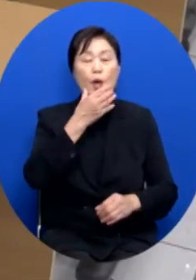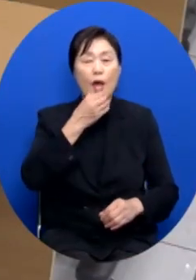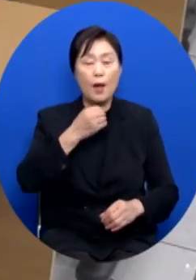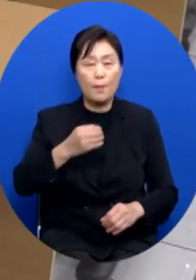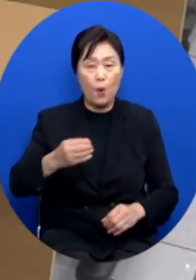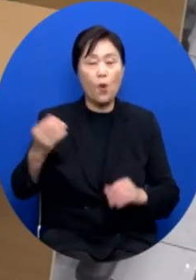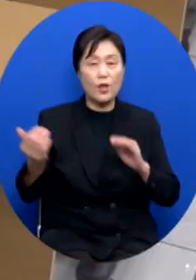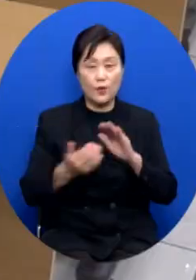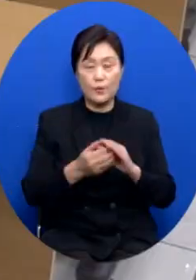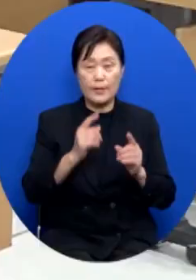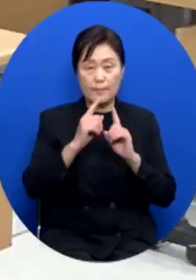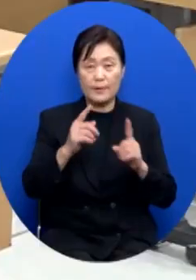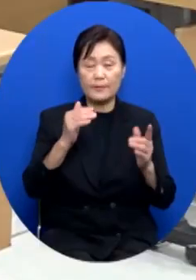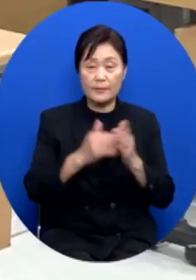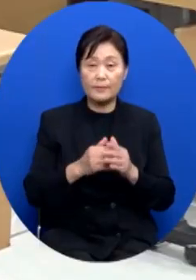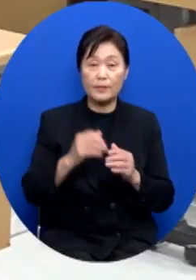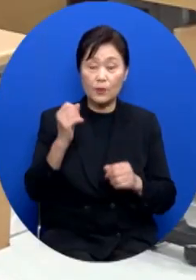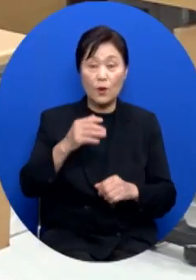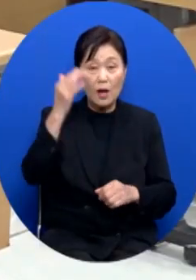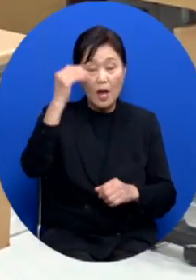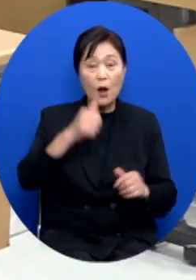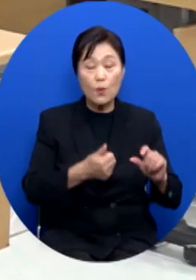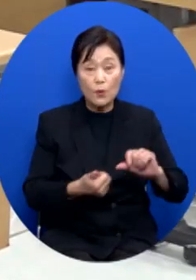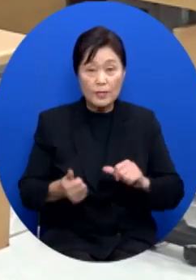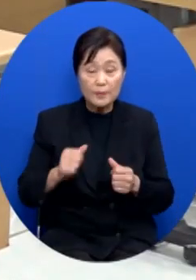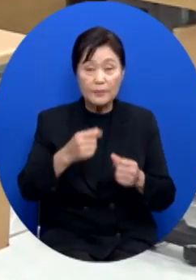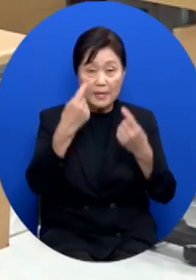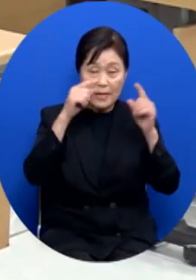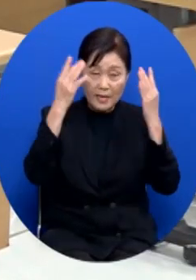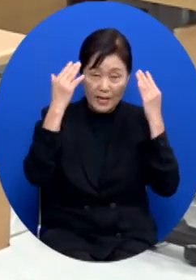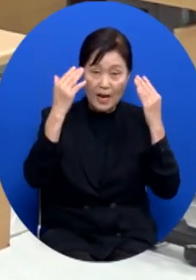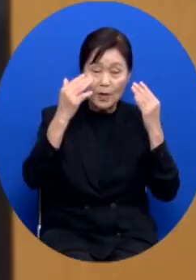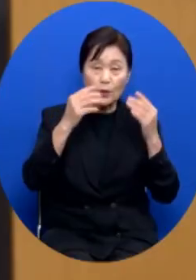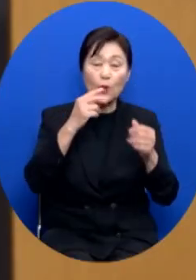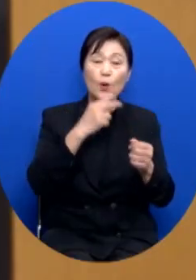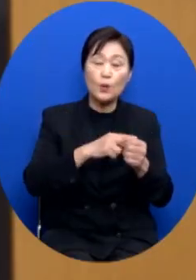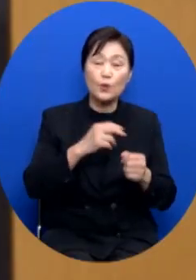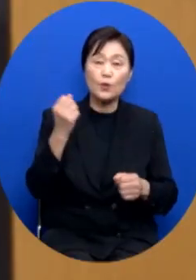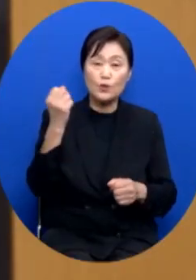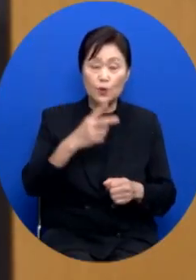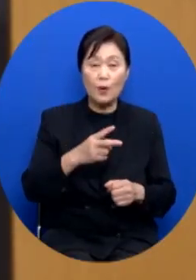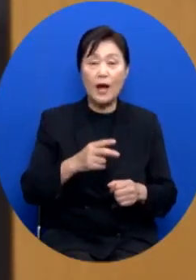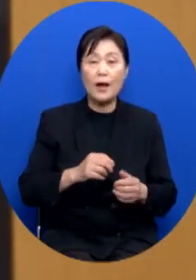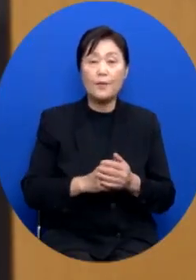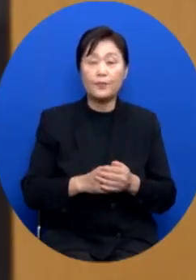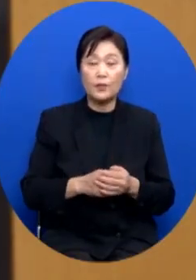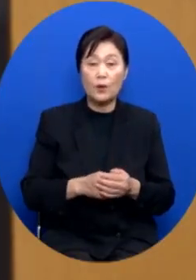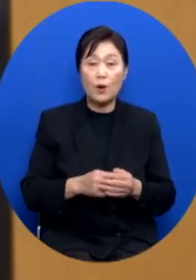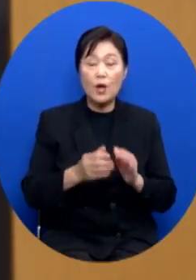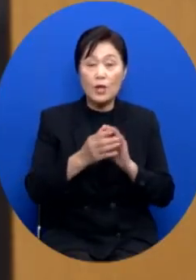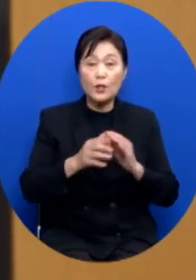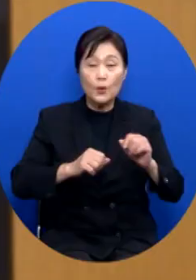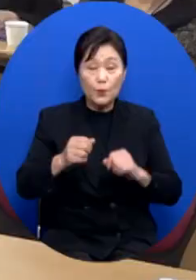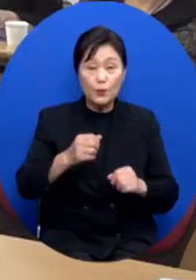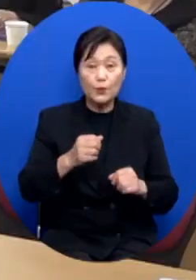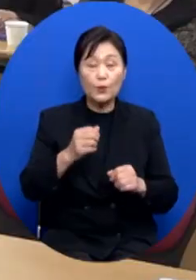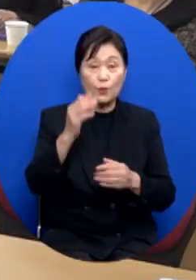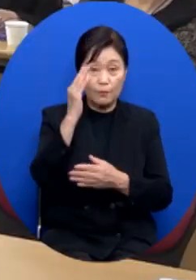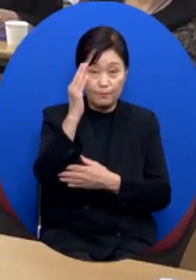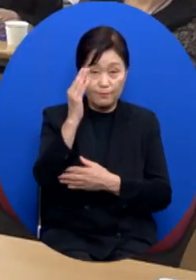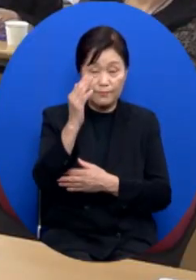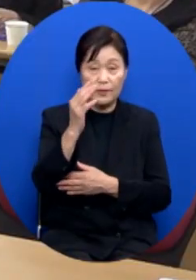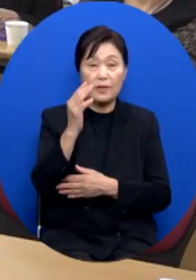이루리라고 강조했습니다. 이어 한국침례신학대학교 현숙경 교수와 에스더 기도운동 이용희 교수가 강사로